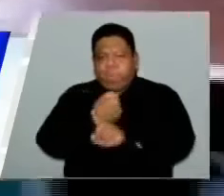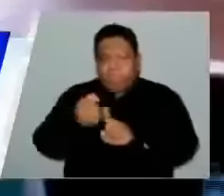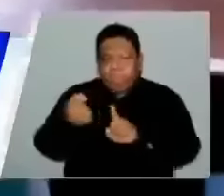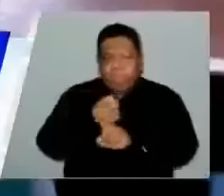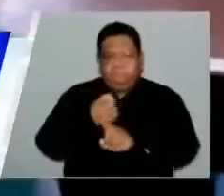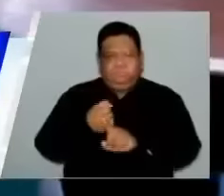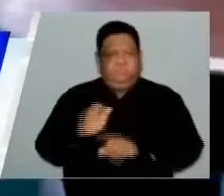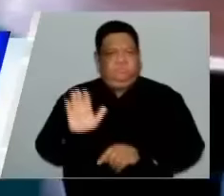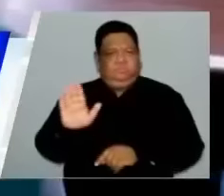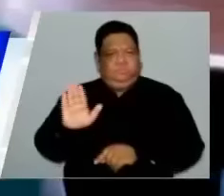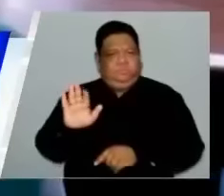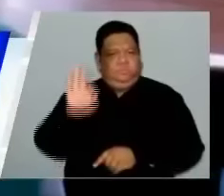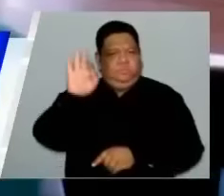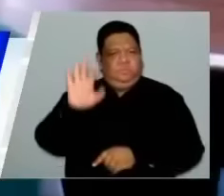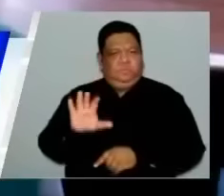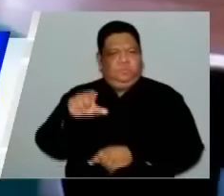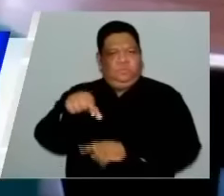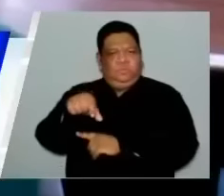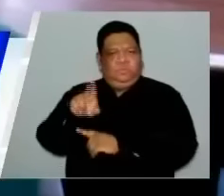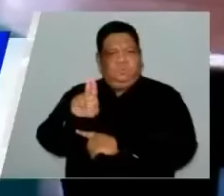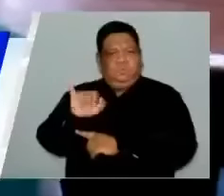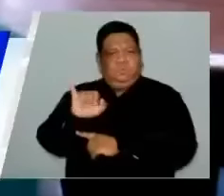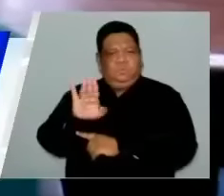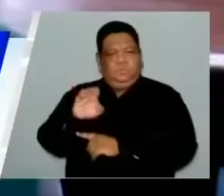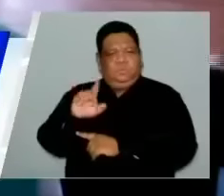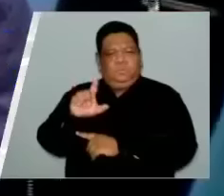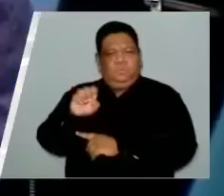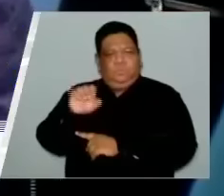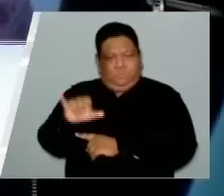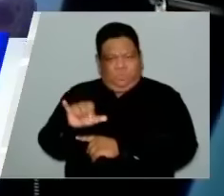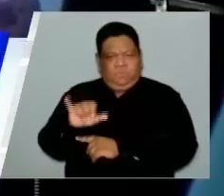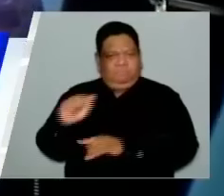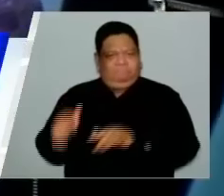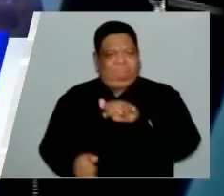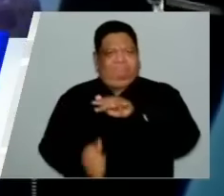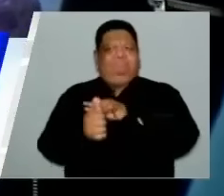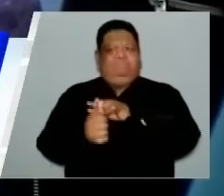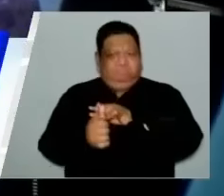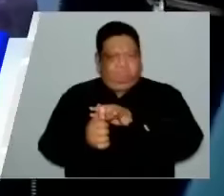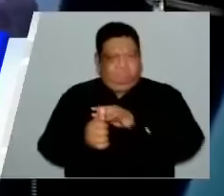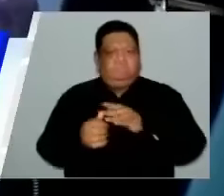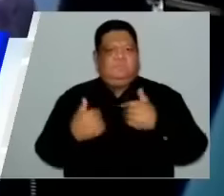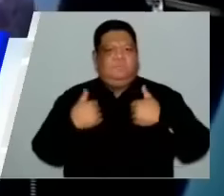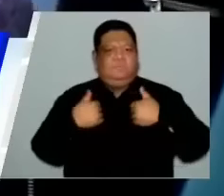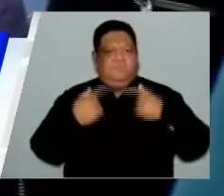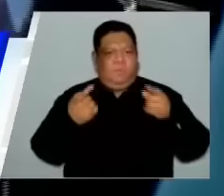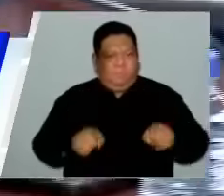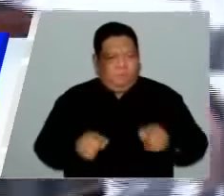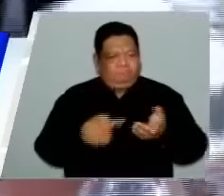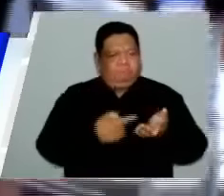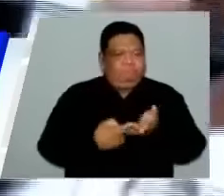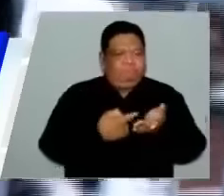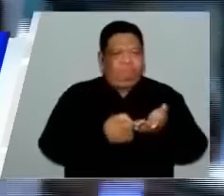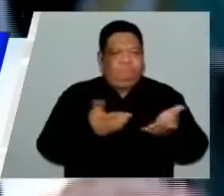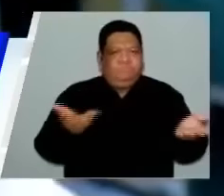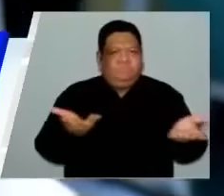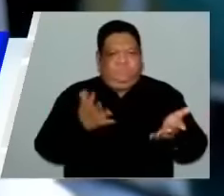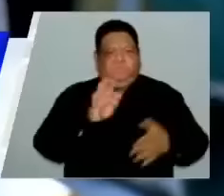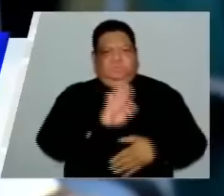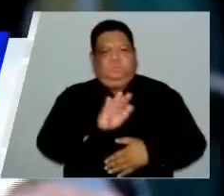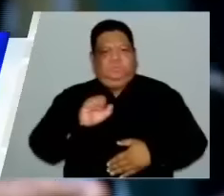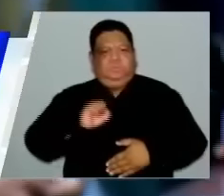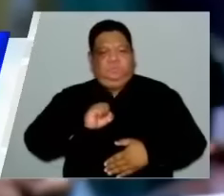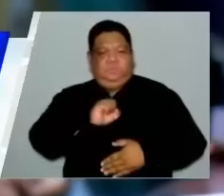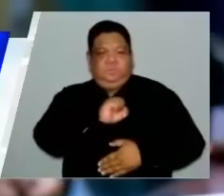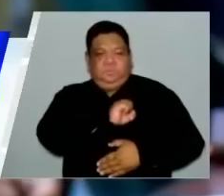Quibuloy na naungkat sa pagdinig ng Senado tungkol sa umano'y pang-aabuso sa mga miyembro ng Kingdom of Jesus Christ. Isa sa mga umarap